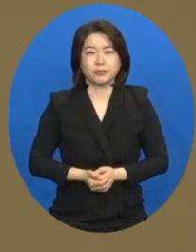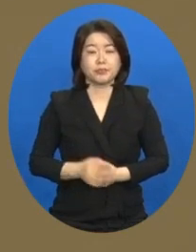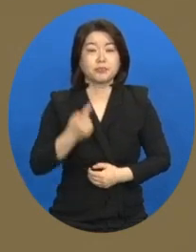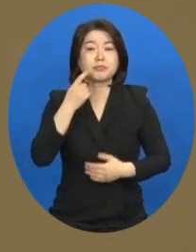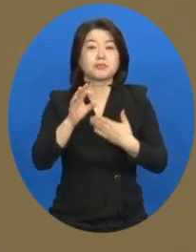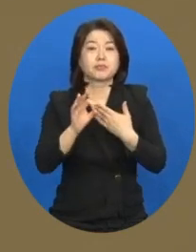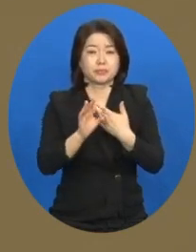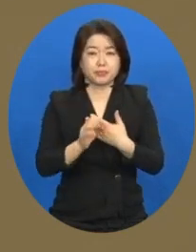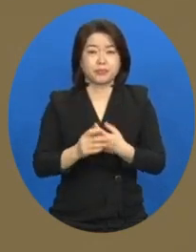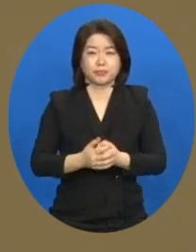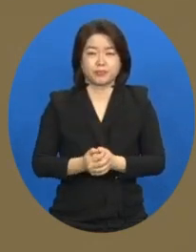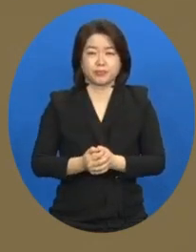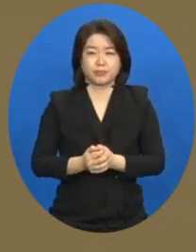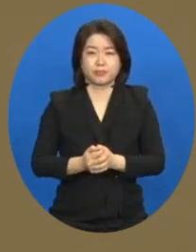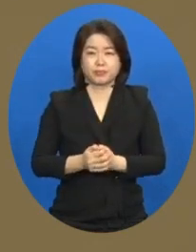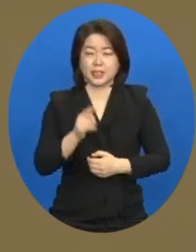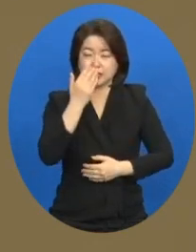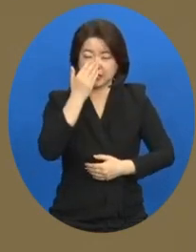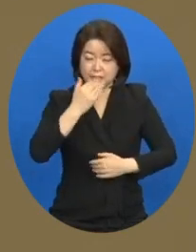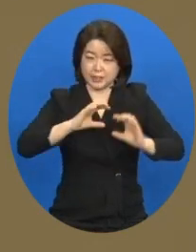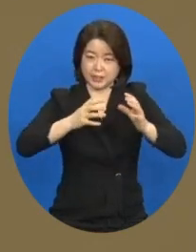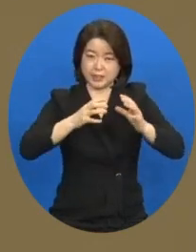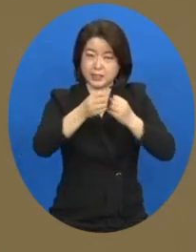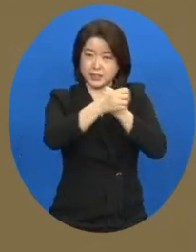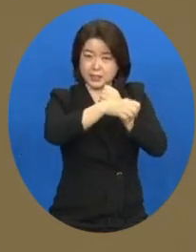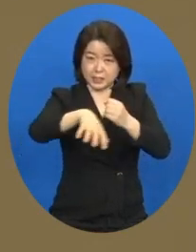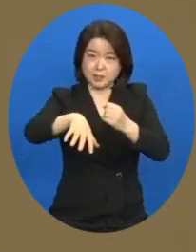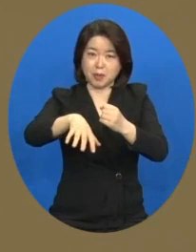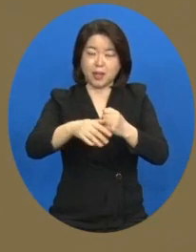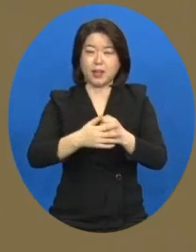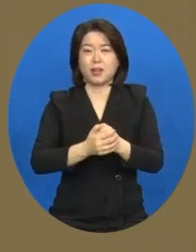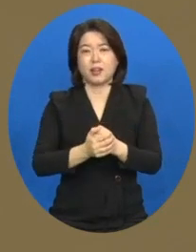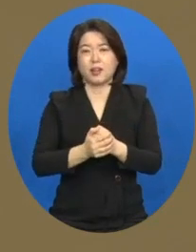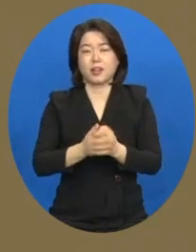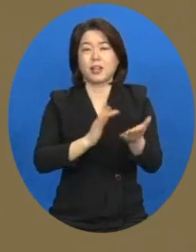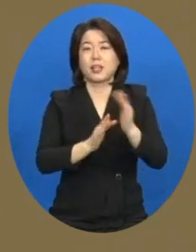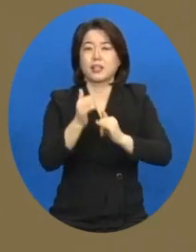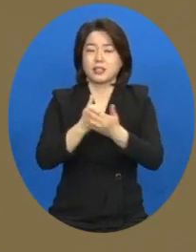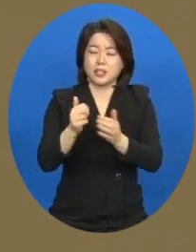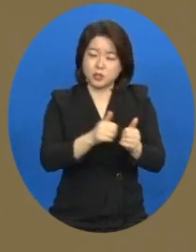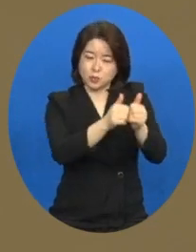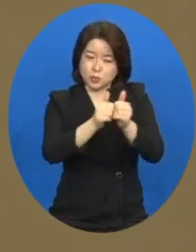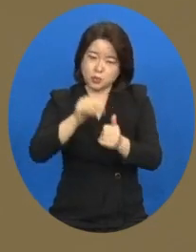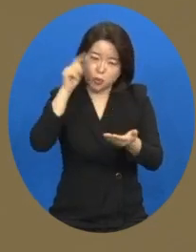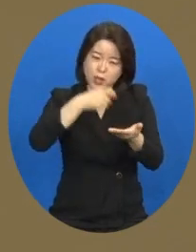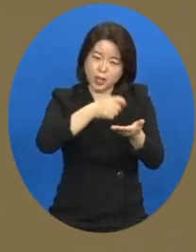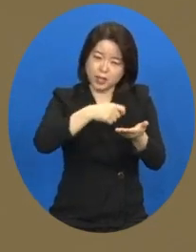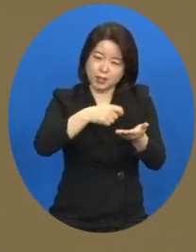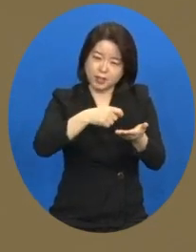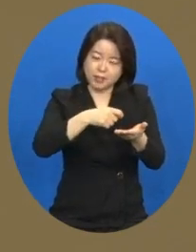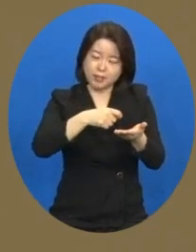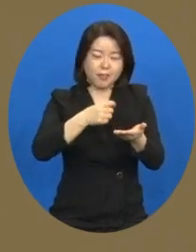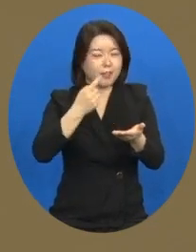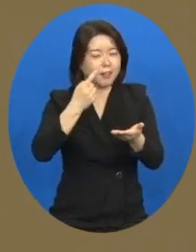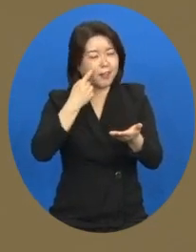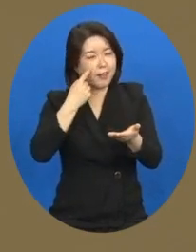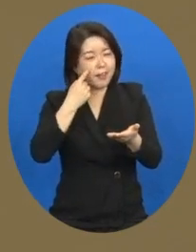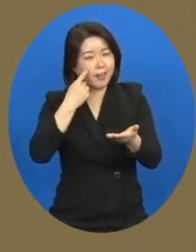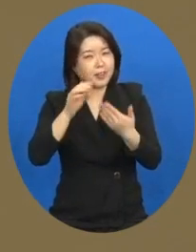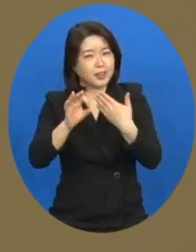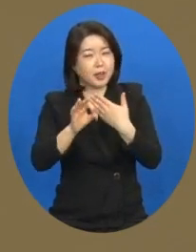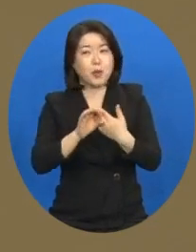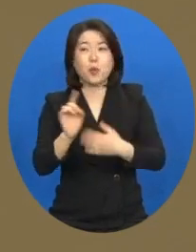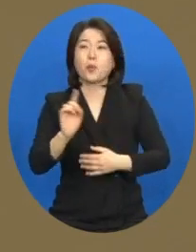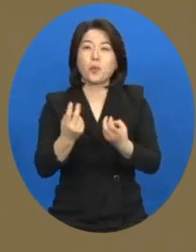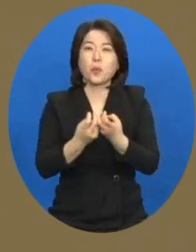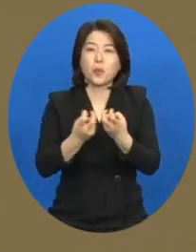만약에 그 이스라엘 지파들 예수 동행 일기를 썼었다면 어땠을까?